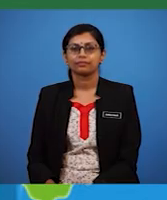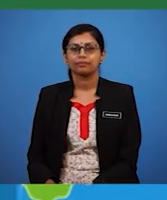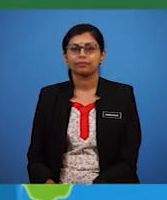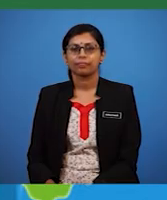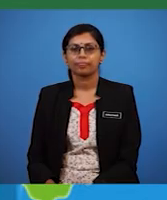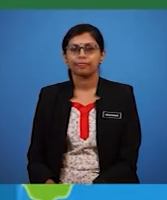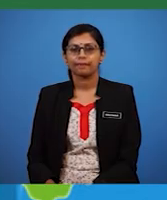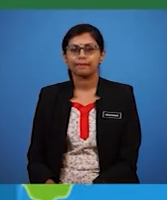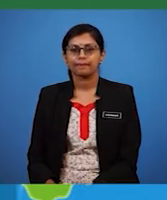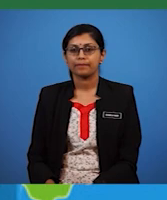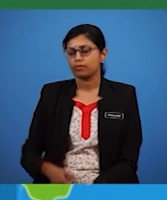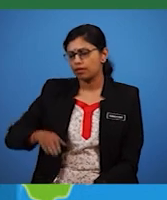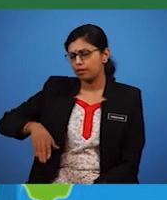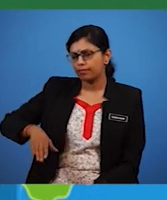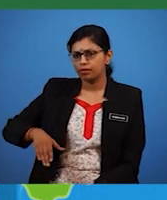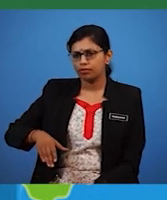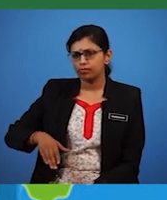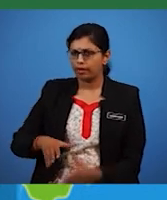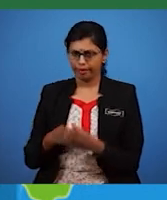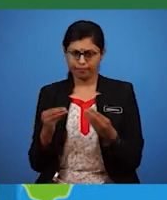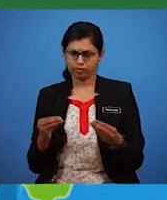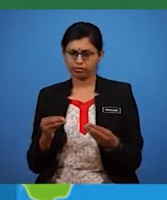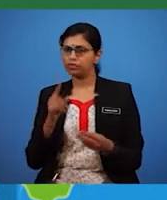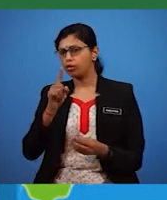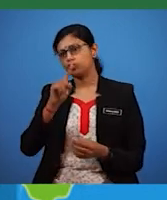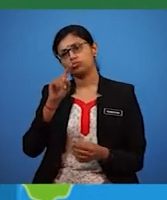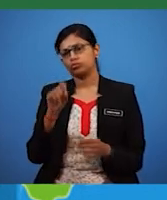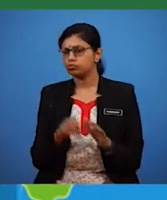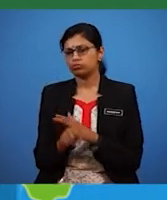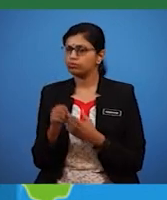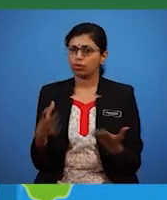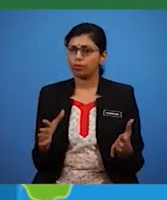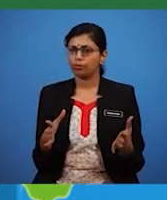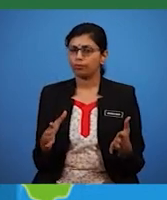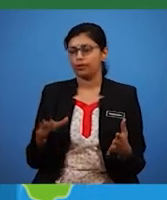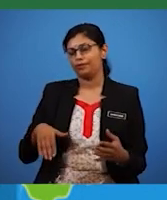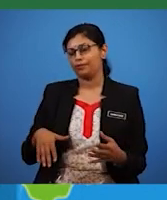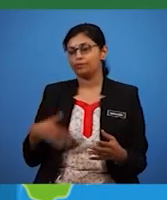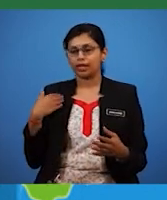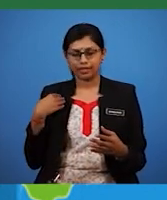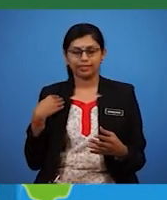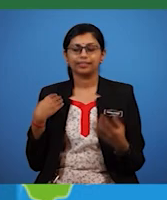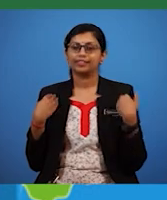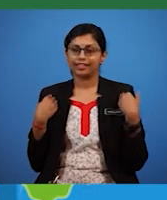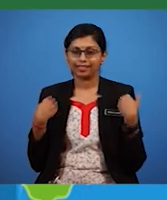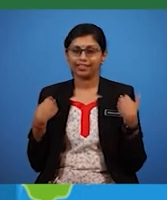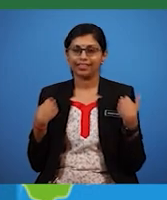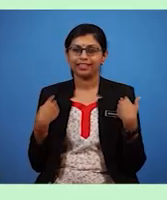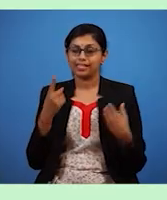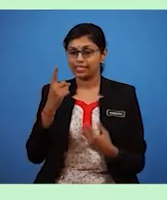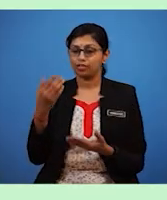Murid-murid belum tentu cukup dengan satu soalan latihan, kan? Jangan risau, cikgu